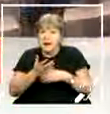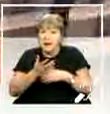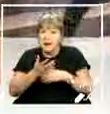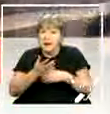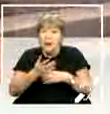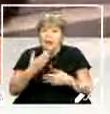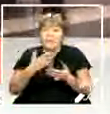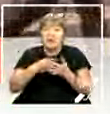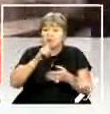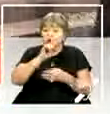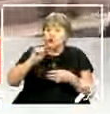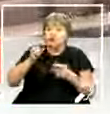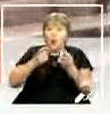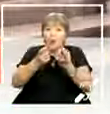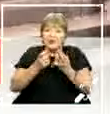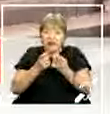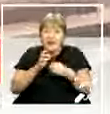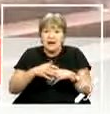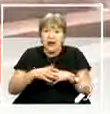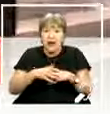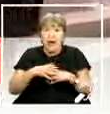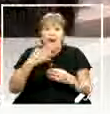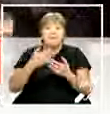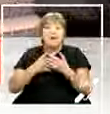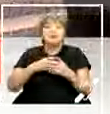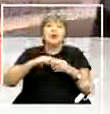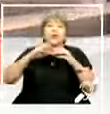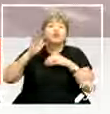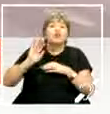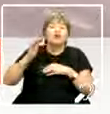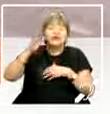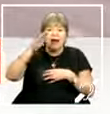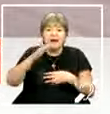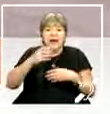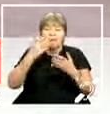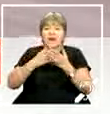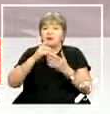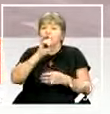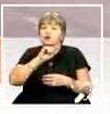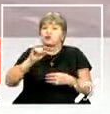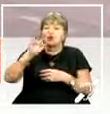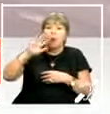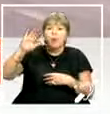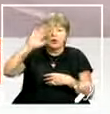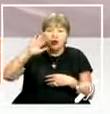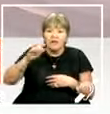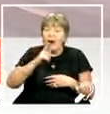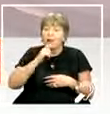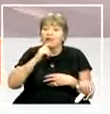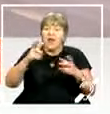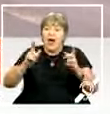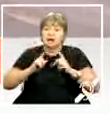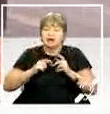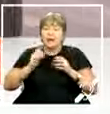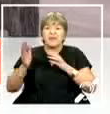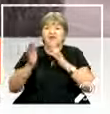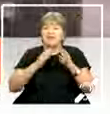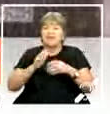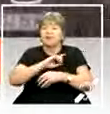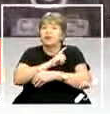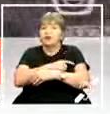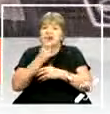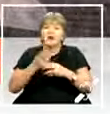intensificări ale vântului pentru sudul Olteniei, pentru zona Munteniei, pentru sudul Moldovei, unde așteptăm rafale ale vântului de